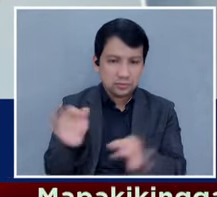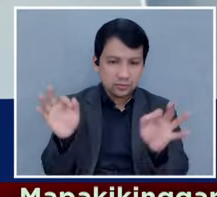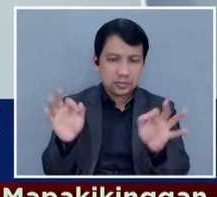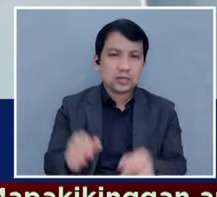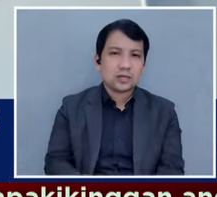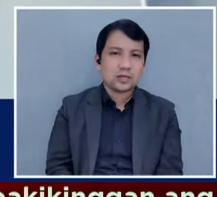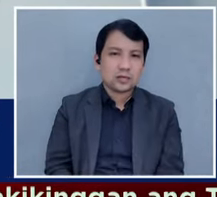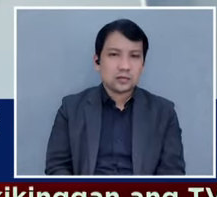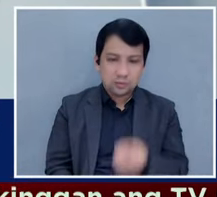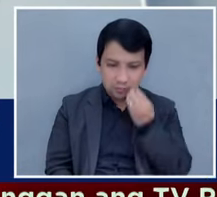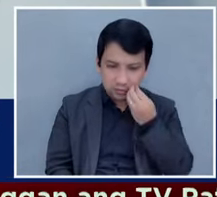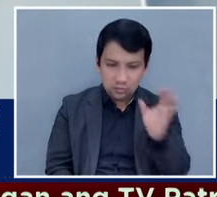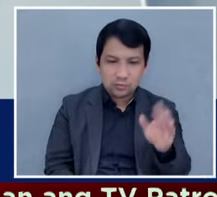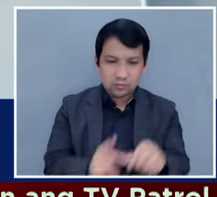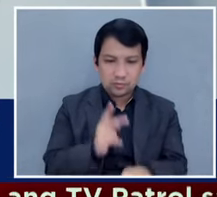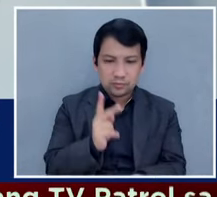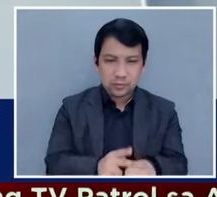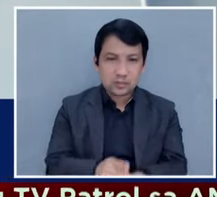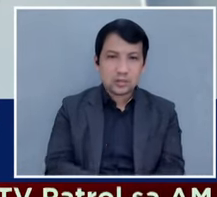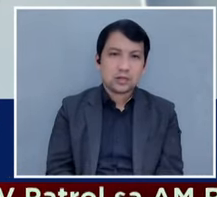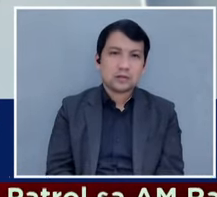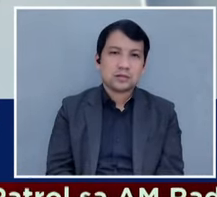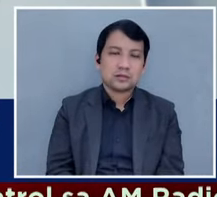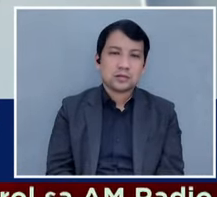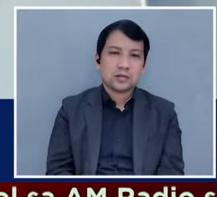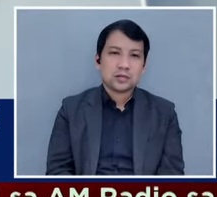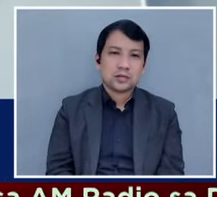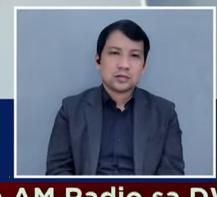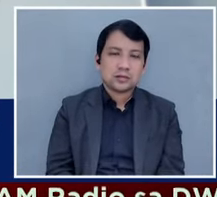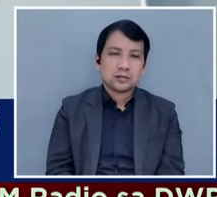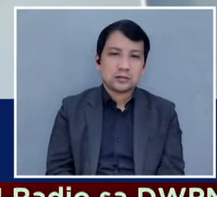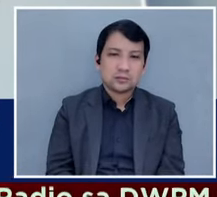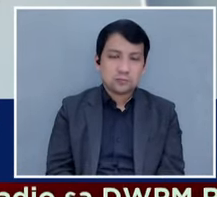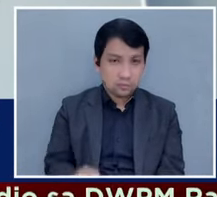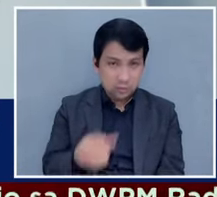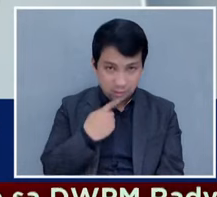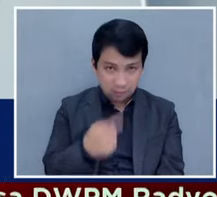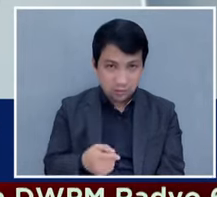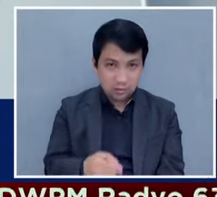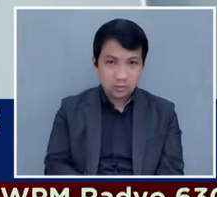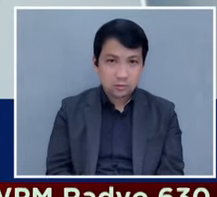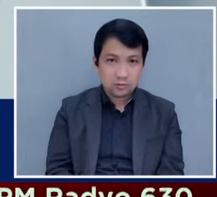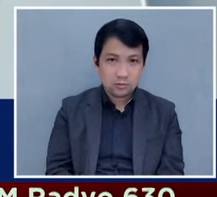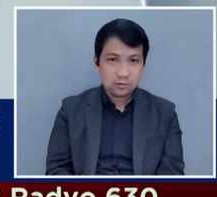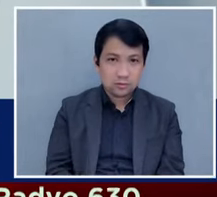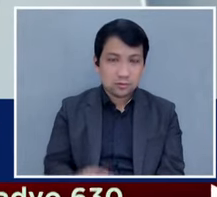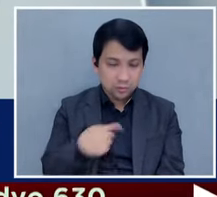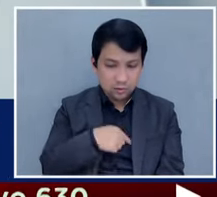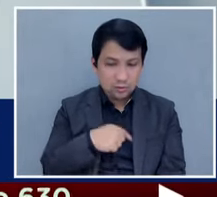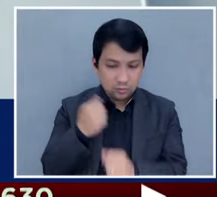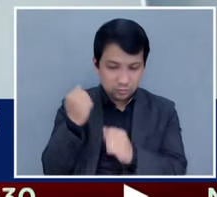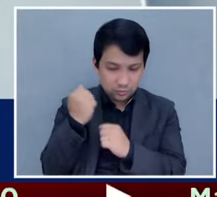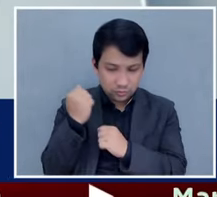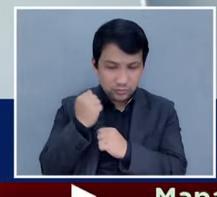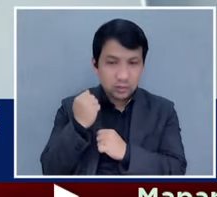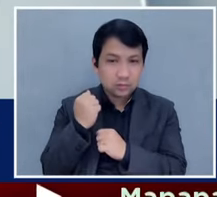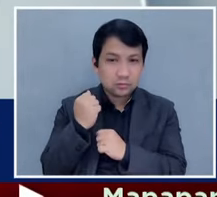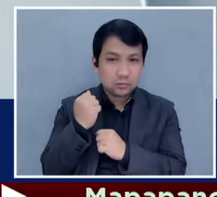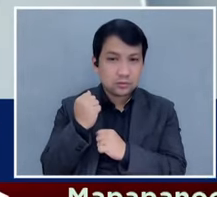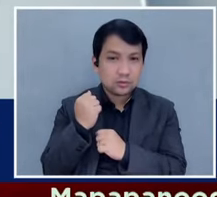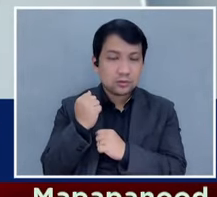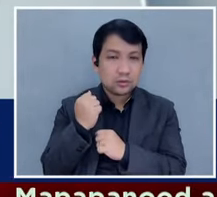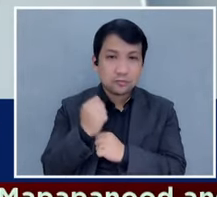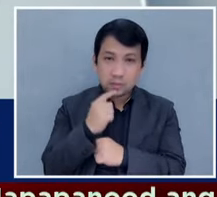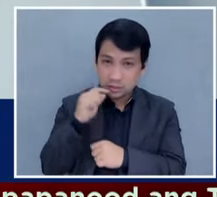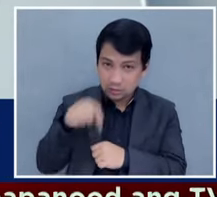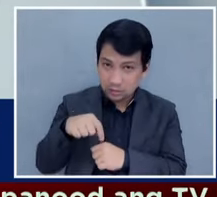in the Philippines. You know? So, sinabi ko, we expect that certainly within